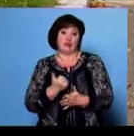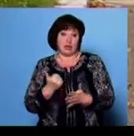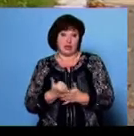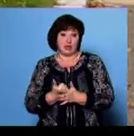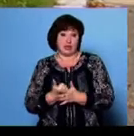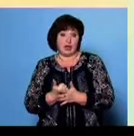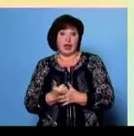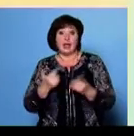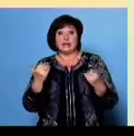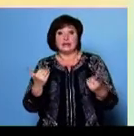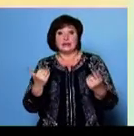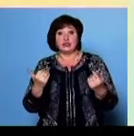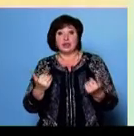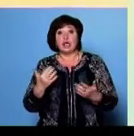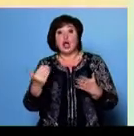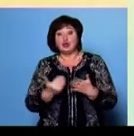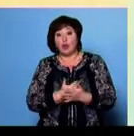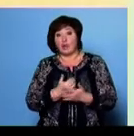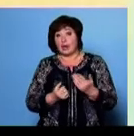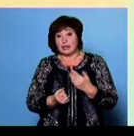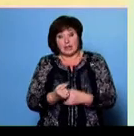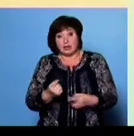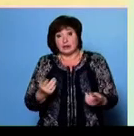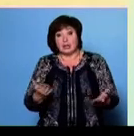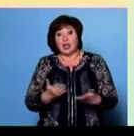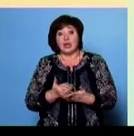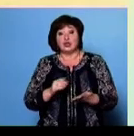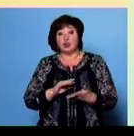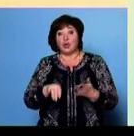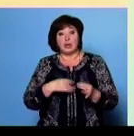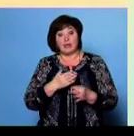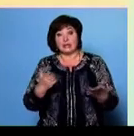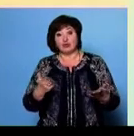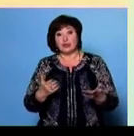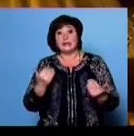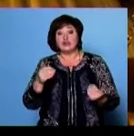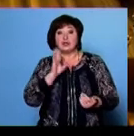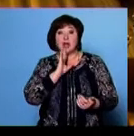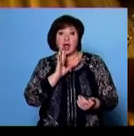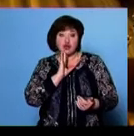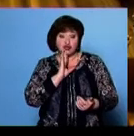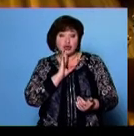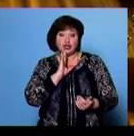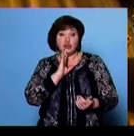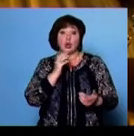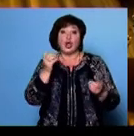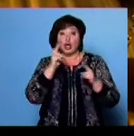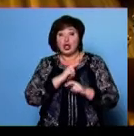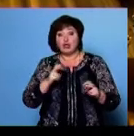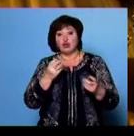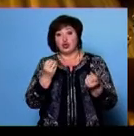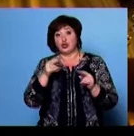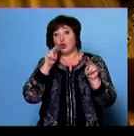более 40 человек. Но, как оказалось позже, это был далеко не весь список. Сейчас женщину подозревают в совершении еще 7